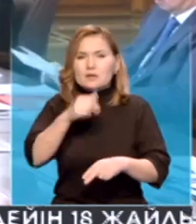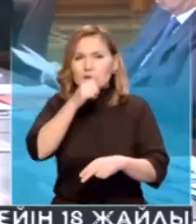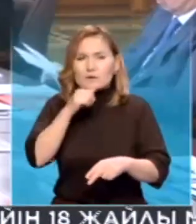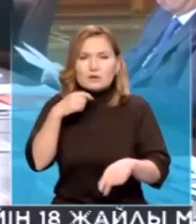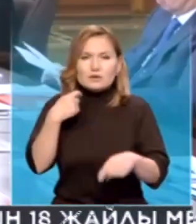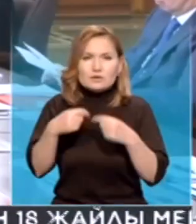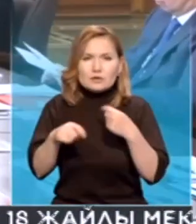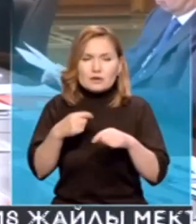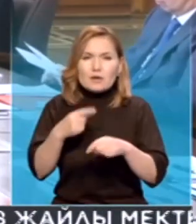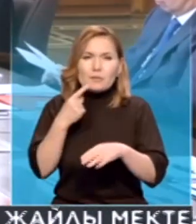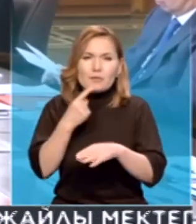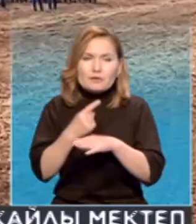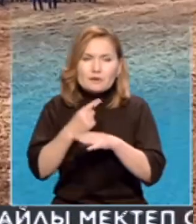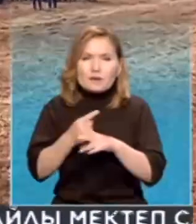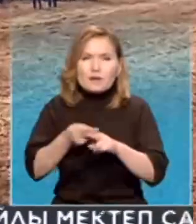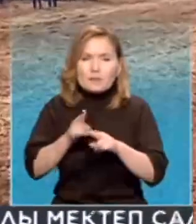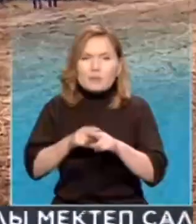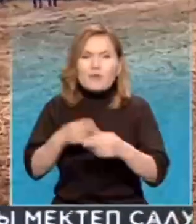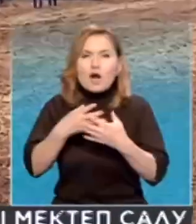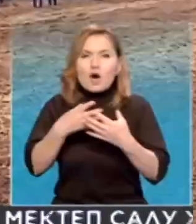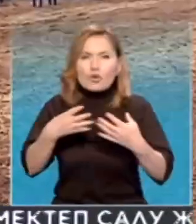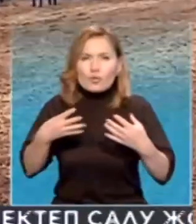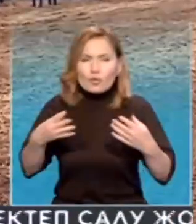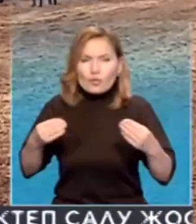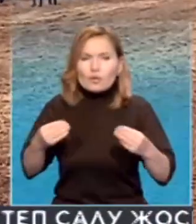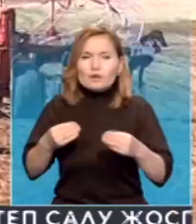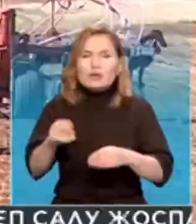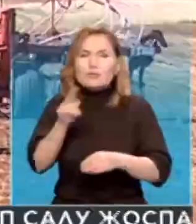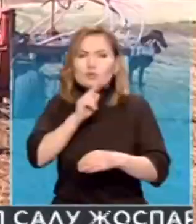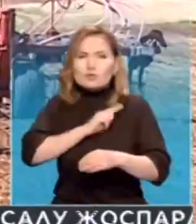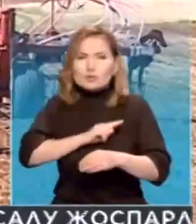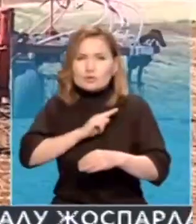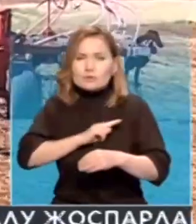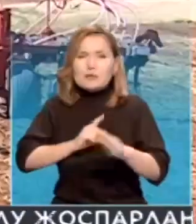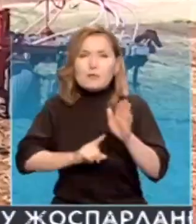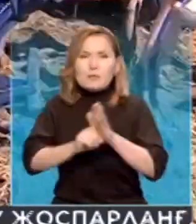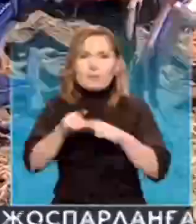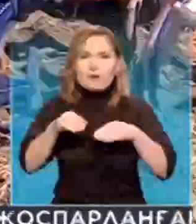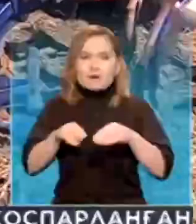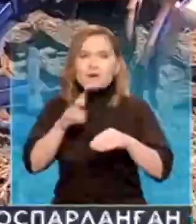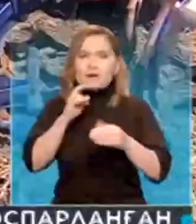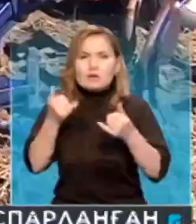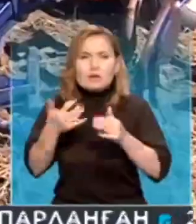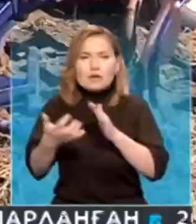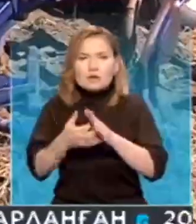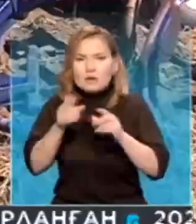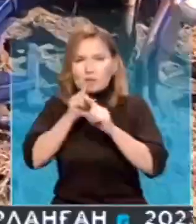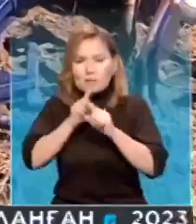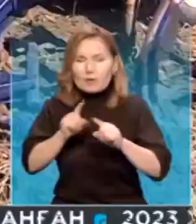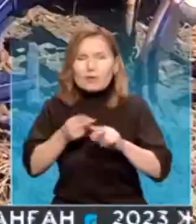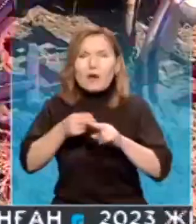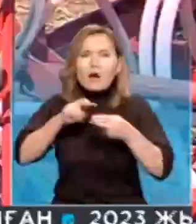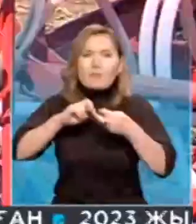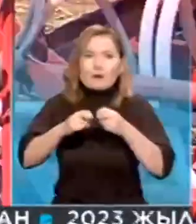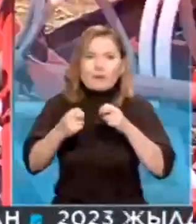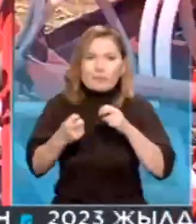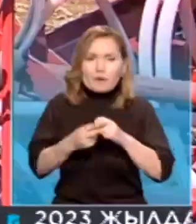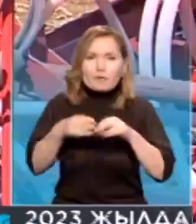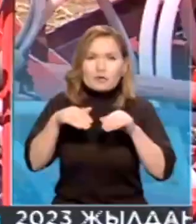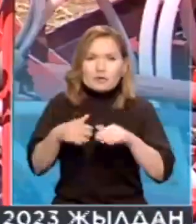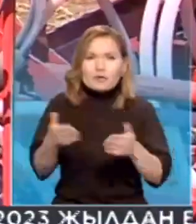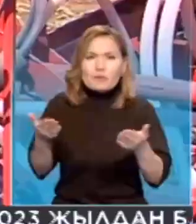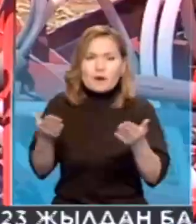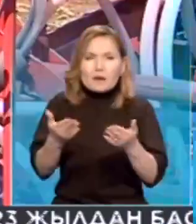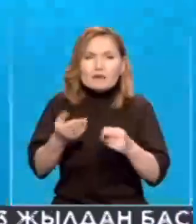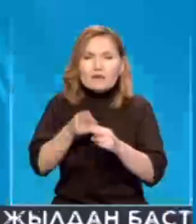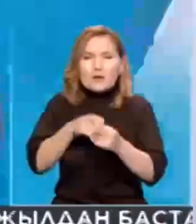керек. Көктемгі егіс науқанда дизель тапшылығы болмай, жауапты министрлік уәде беріп отыр. Қандай жаңа жүйе